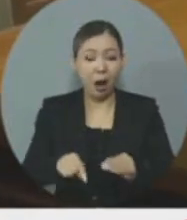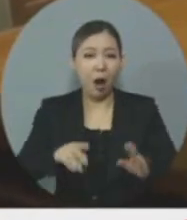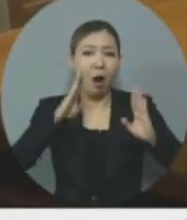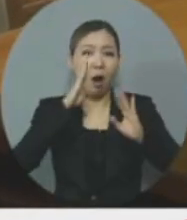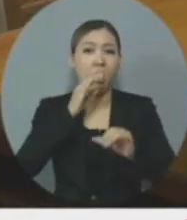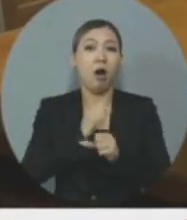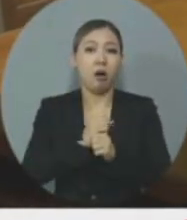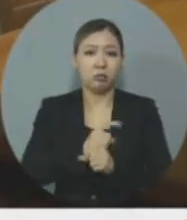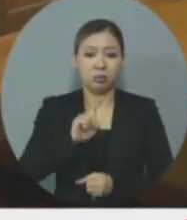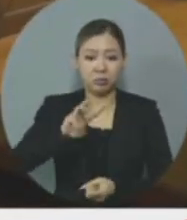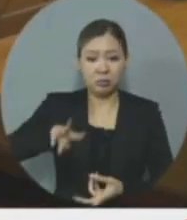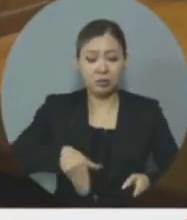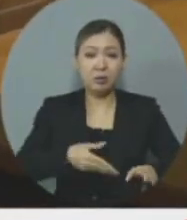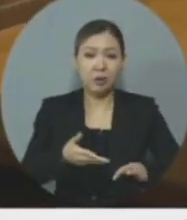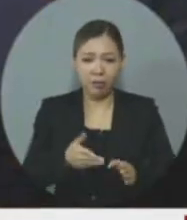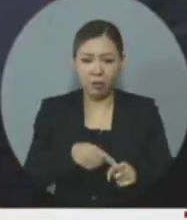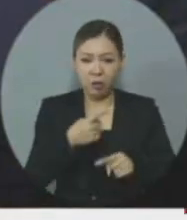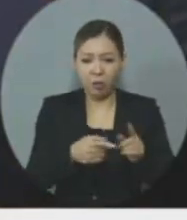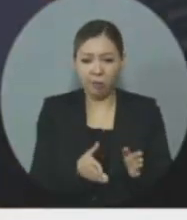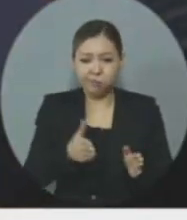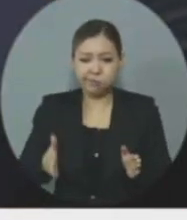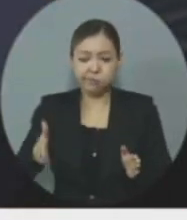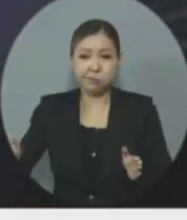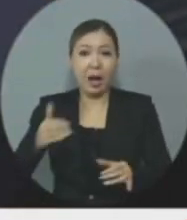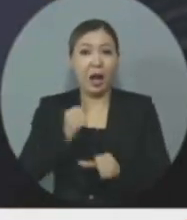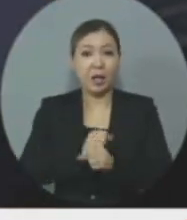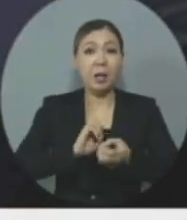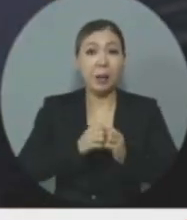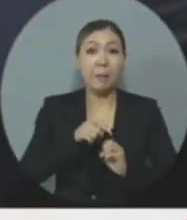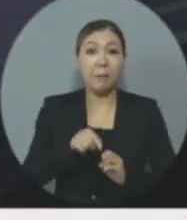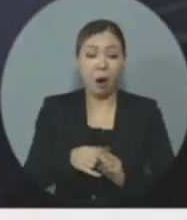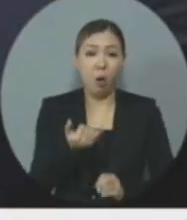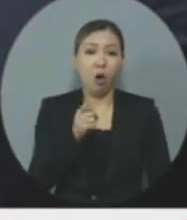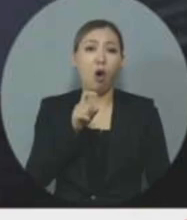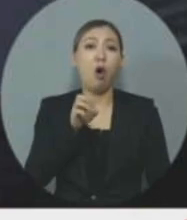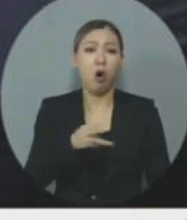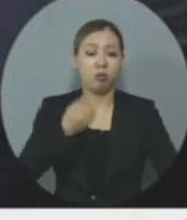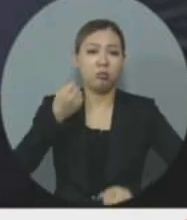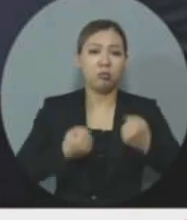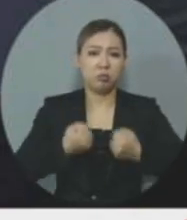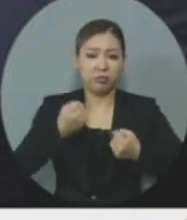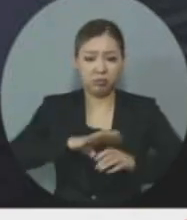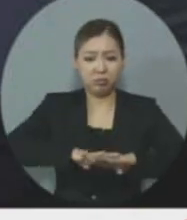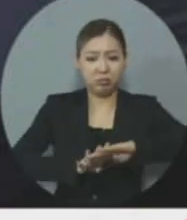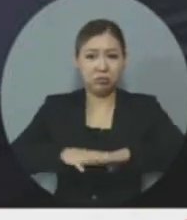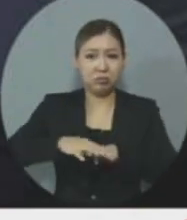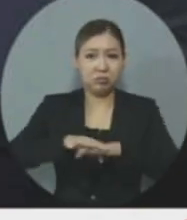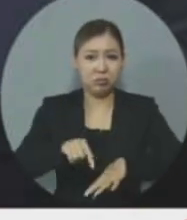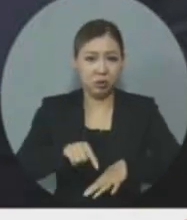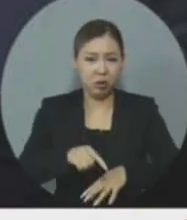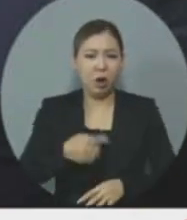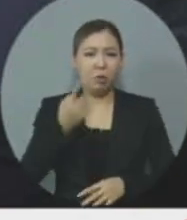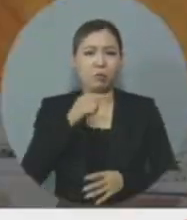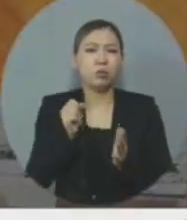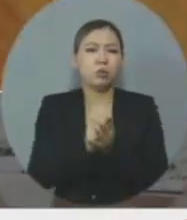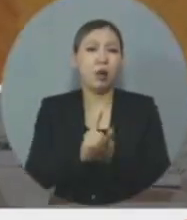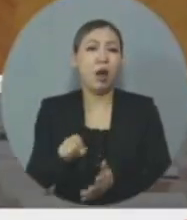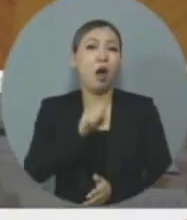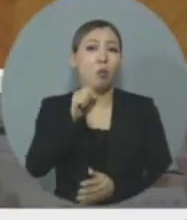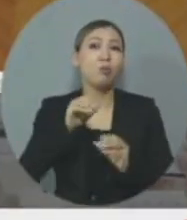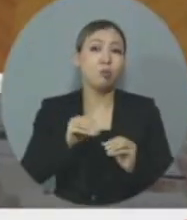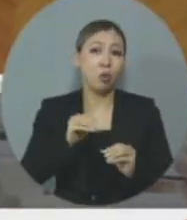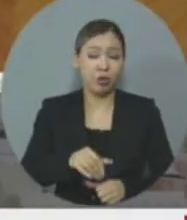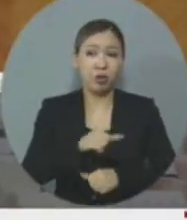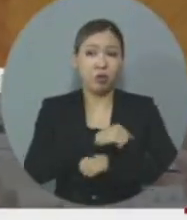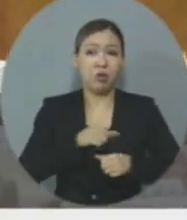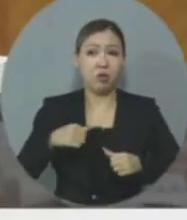Замын шүлжээ, дэд бүтэц өргөтгөл шинжилгээний ажил хийгдэж байгаа. Энэ нь Улаанбаатар хотын тээврийн логистикийн өргөн хүрээний асуудал болоод байгааг онцолсон. Замун